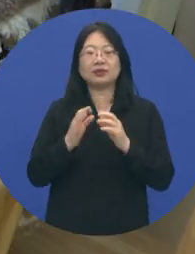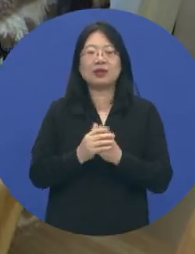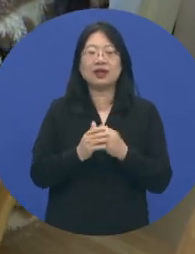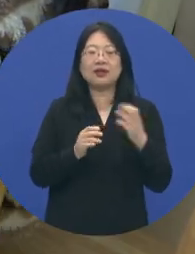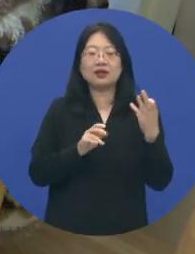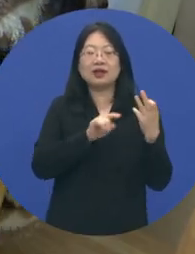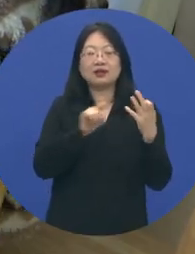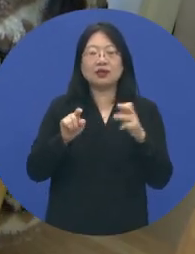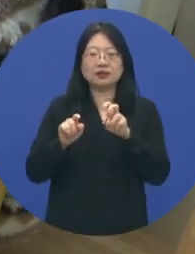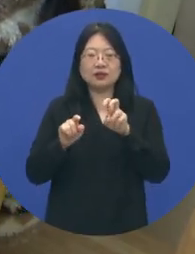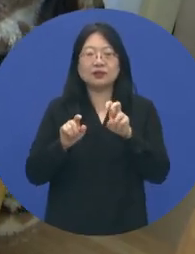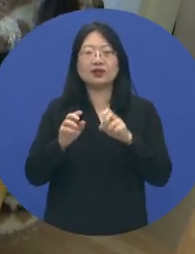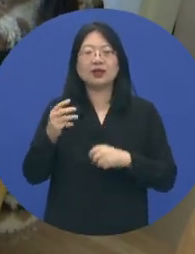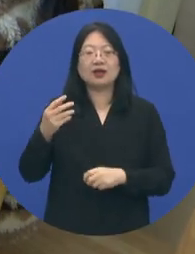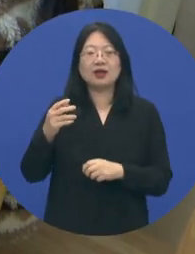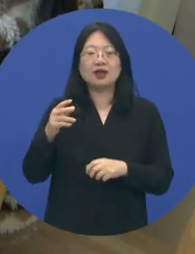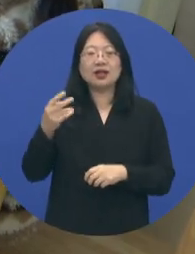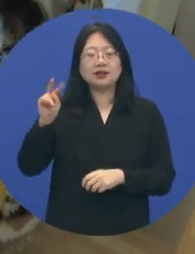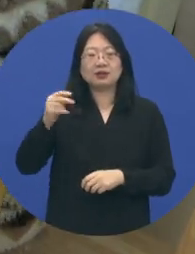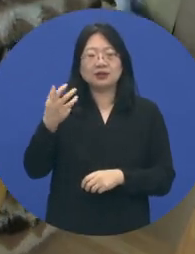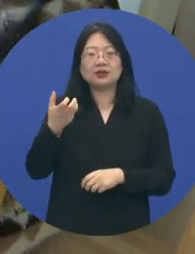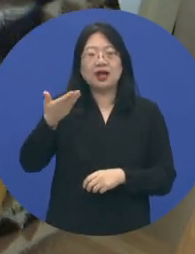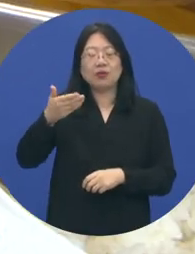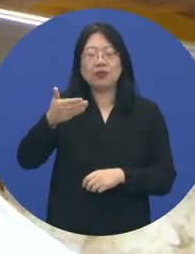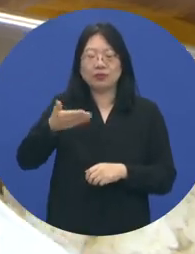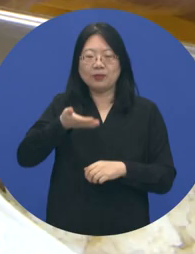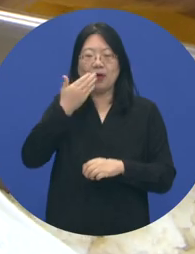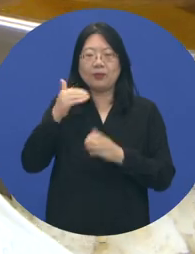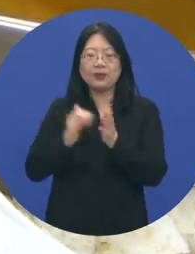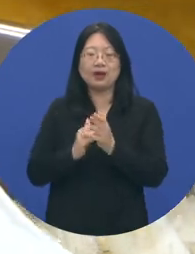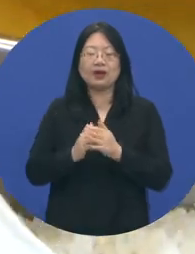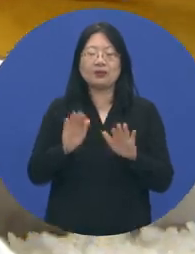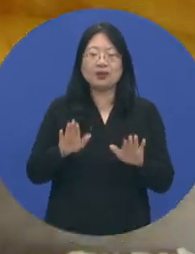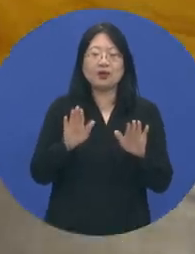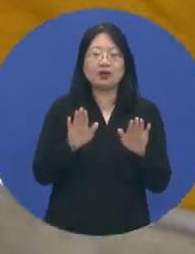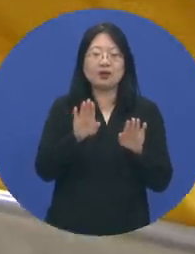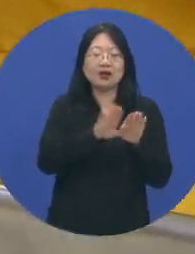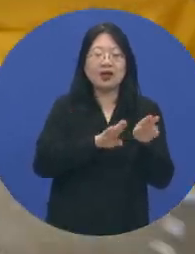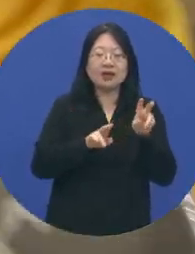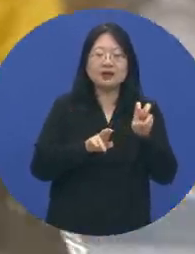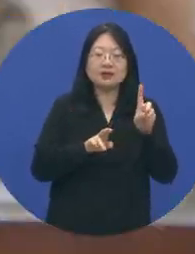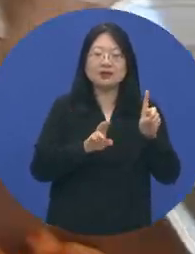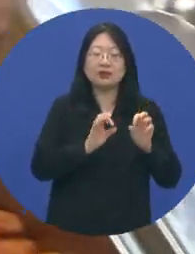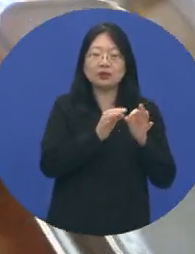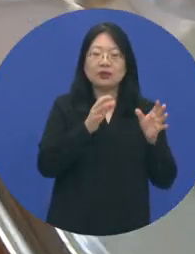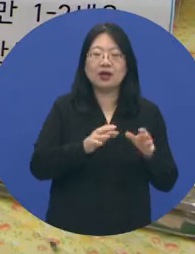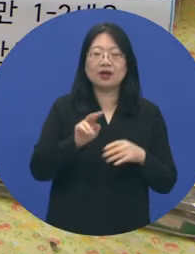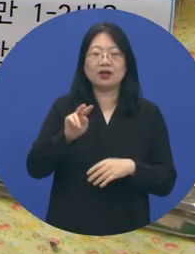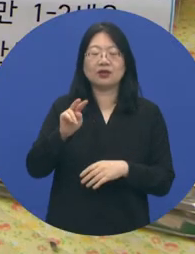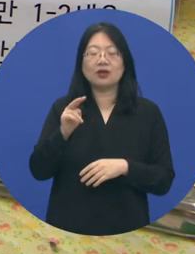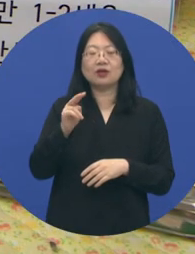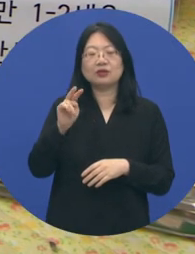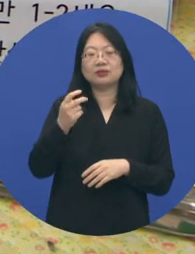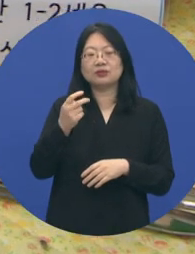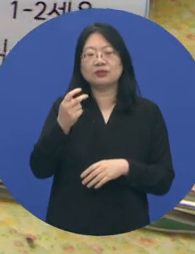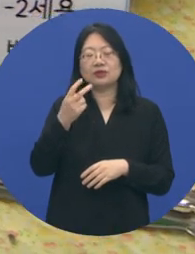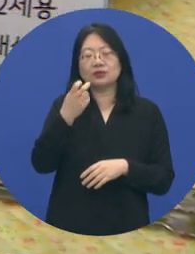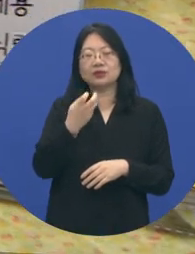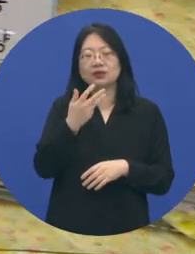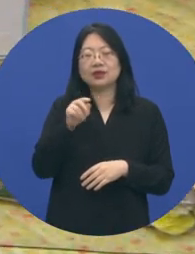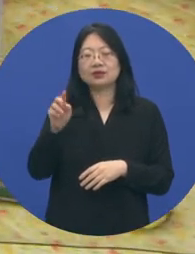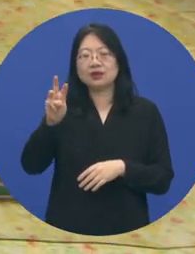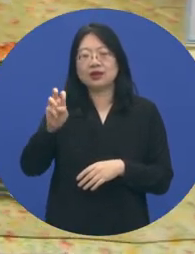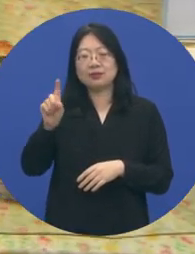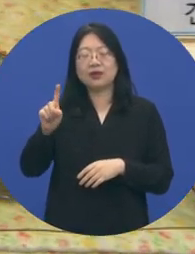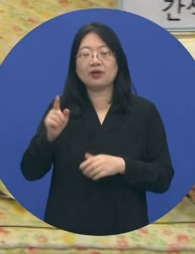총 289끼를 센터에서 해결했습니다. 이번 겨울방학 21일 동안에는 28명에서 31명이